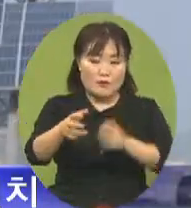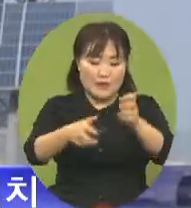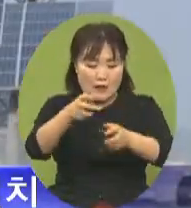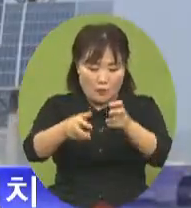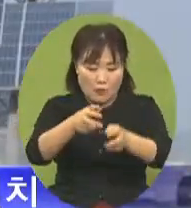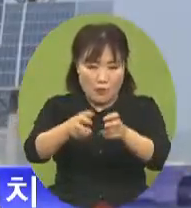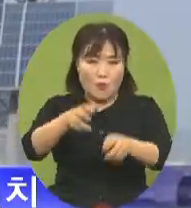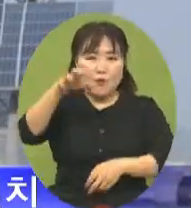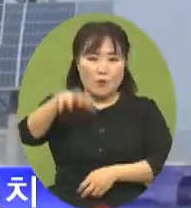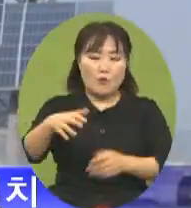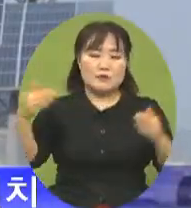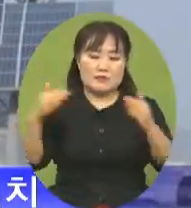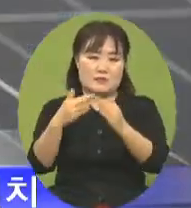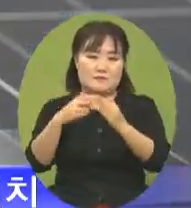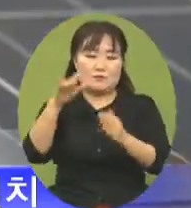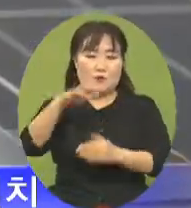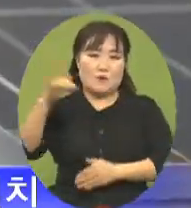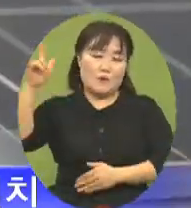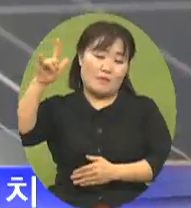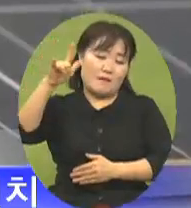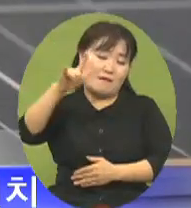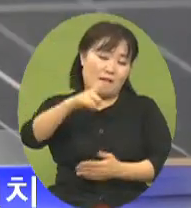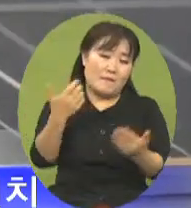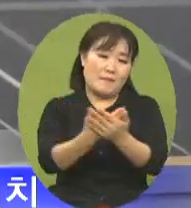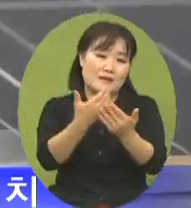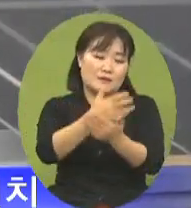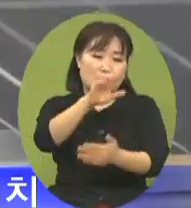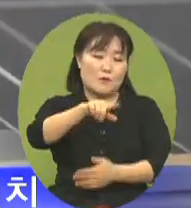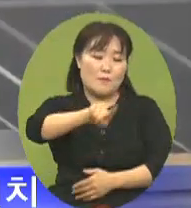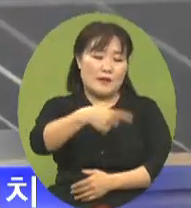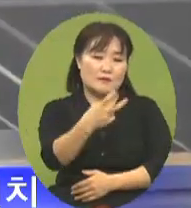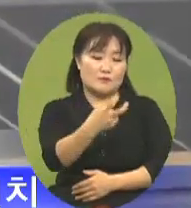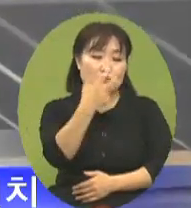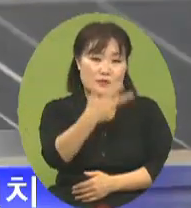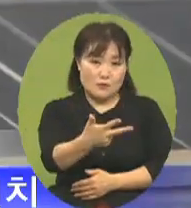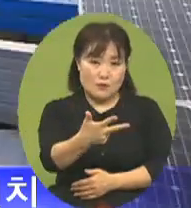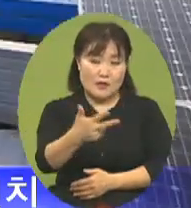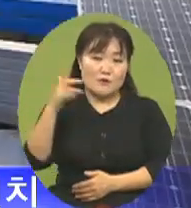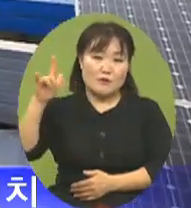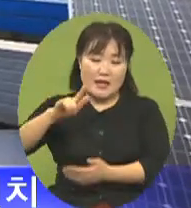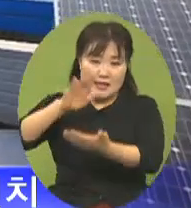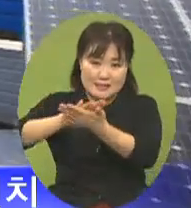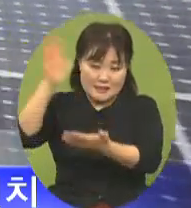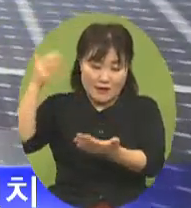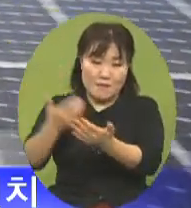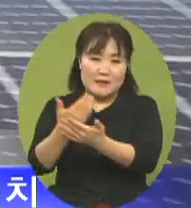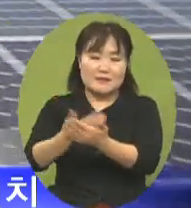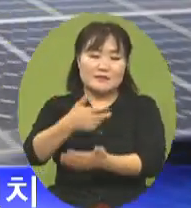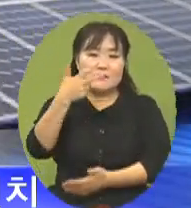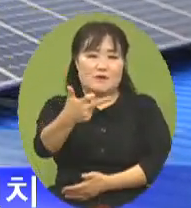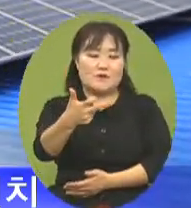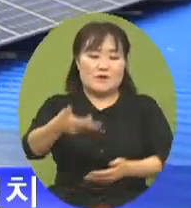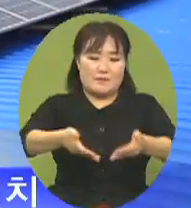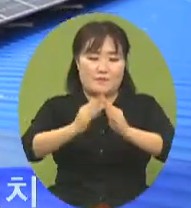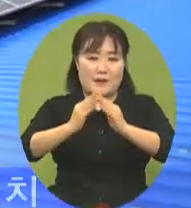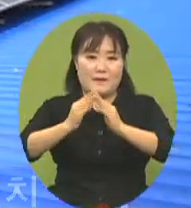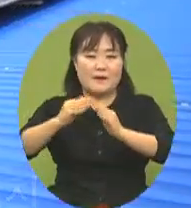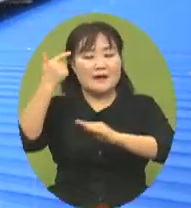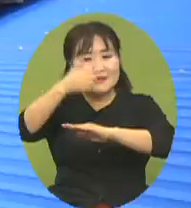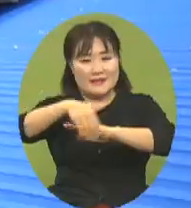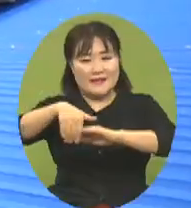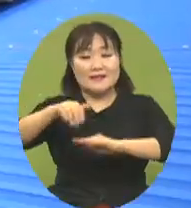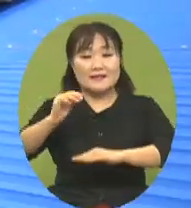상업 공업시설, 주택 등의 태양광 발전시설 127개소, 태양열 발전소 17개소를